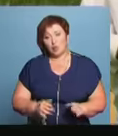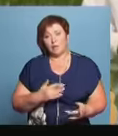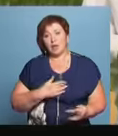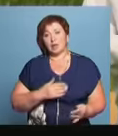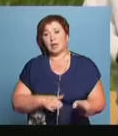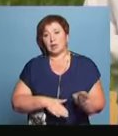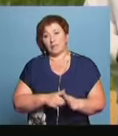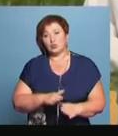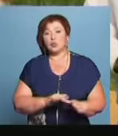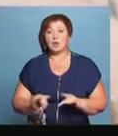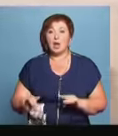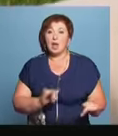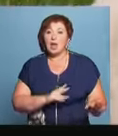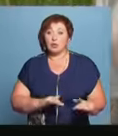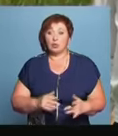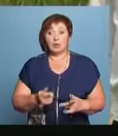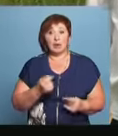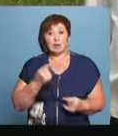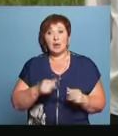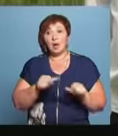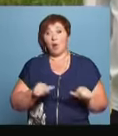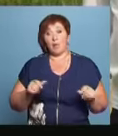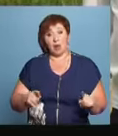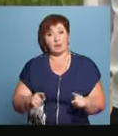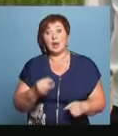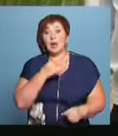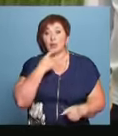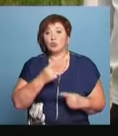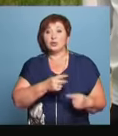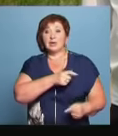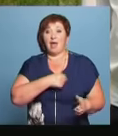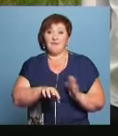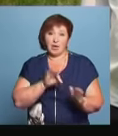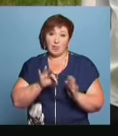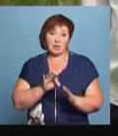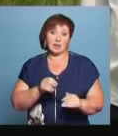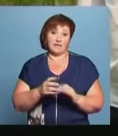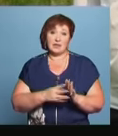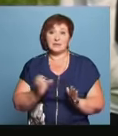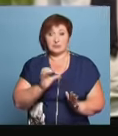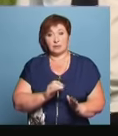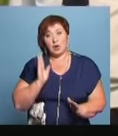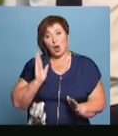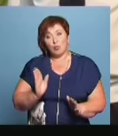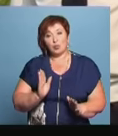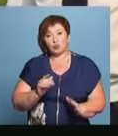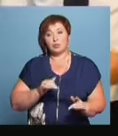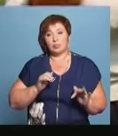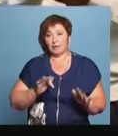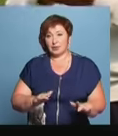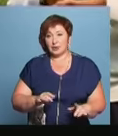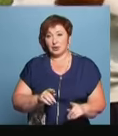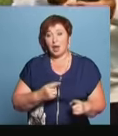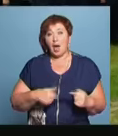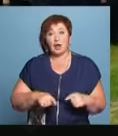действующего законодательства, и предстоящая кампания по выборам депутатов Государственной Думы. Это общая задача власти и правоохранительных органов,